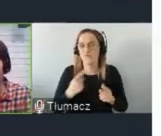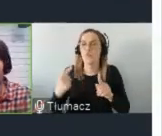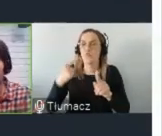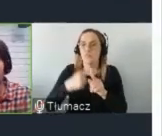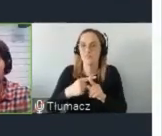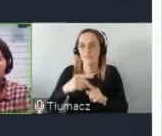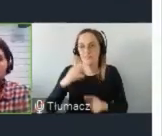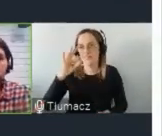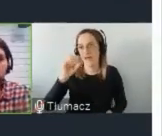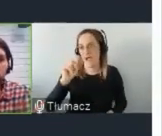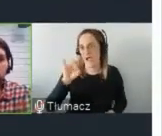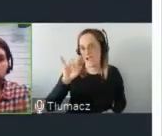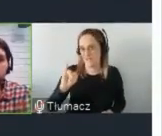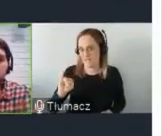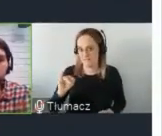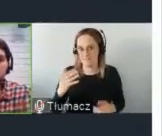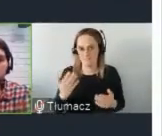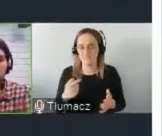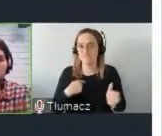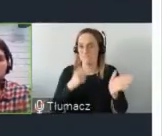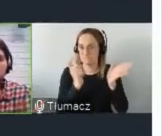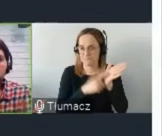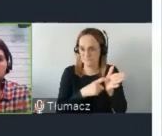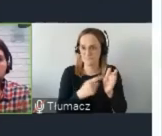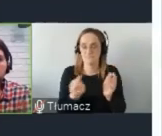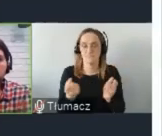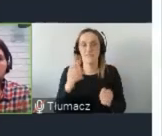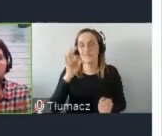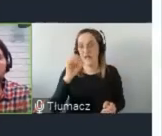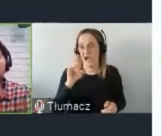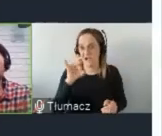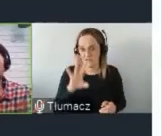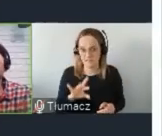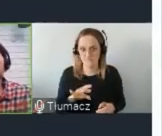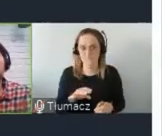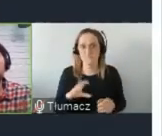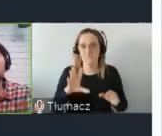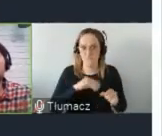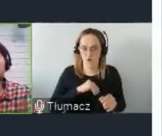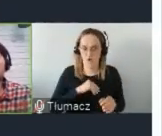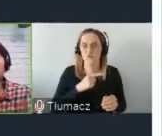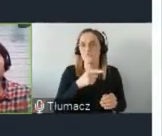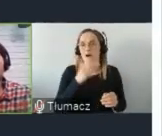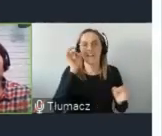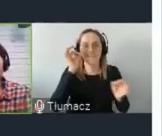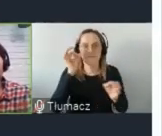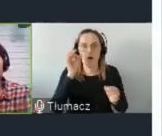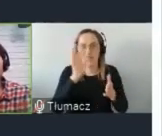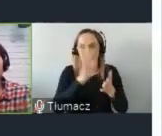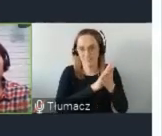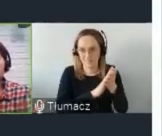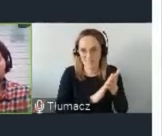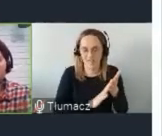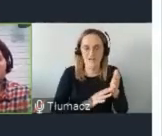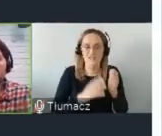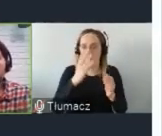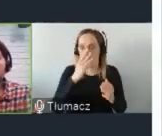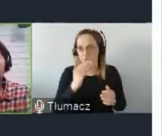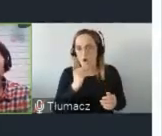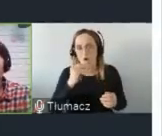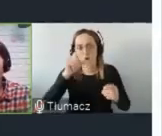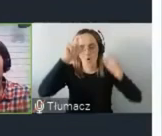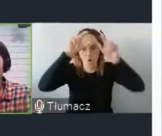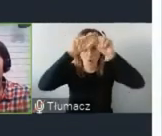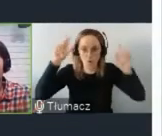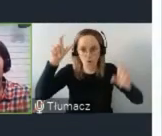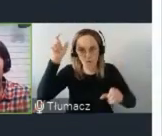zwane tagi. No to spróbujmy. Klikam dodaj tag. Tag może zawierać informację tekstową lub obrazek, nagłówek